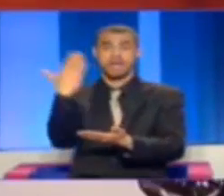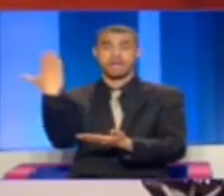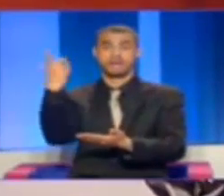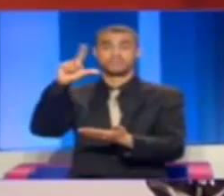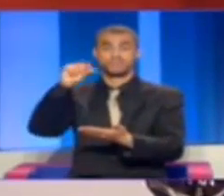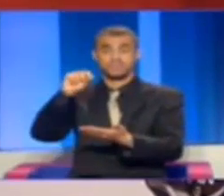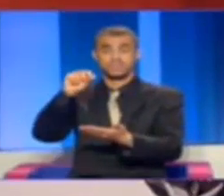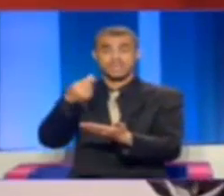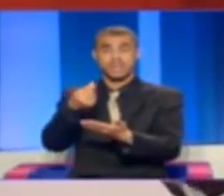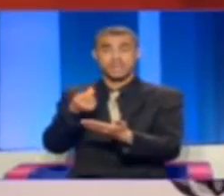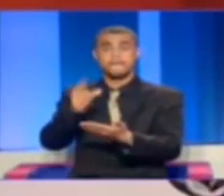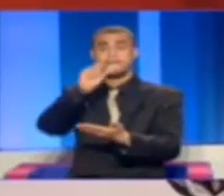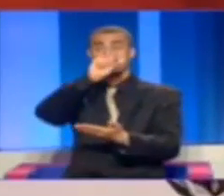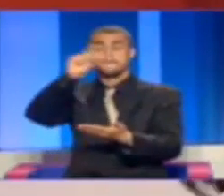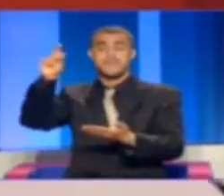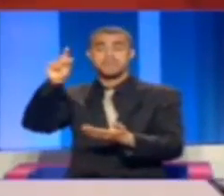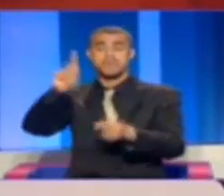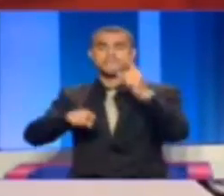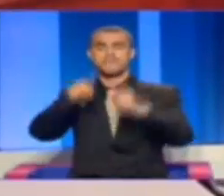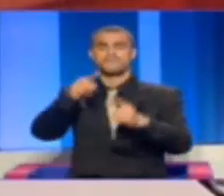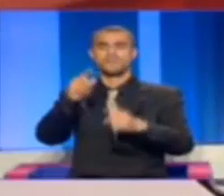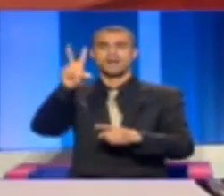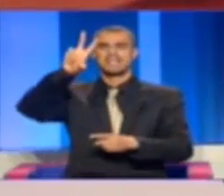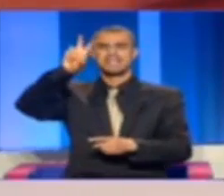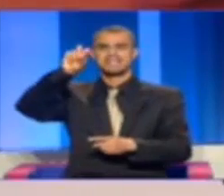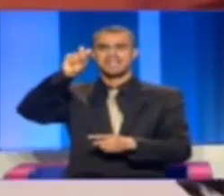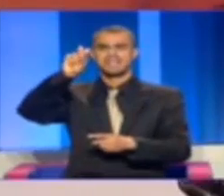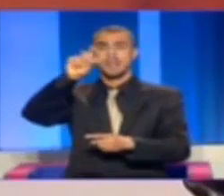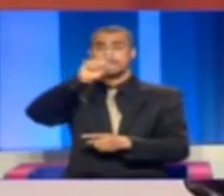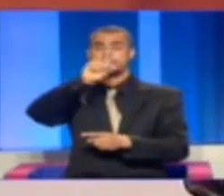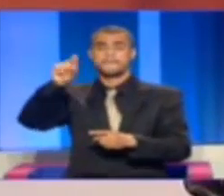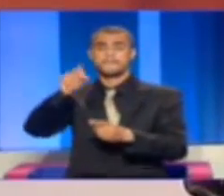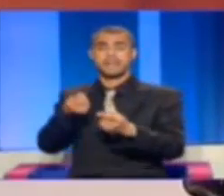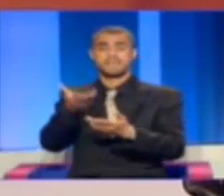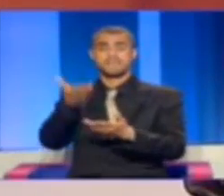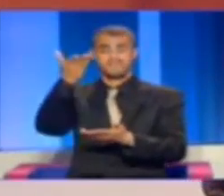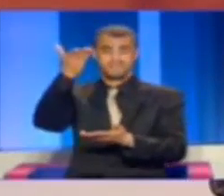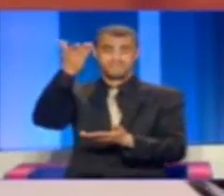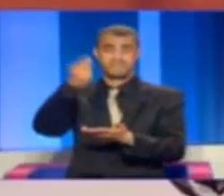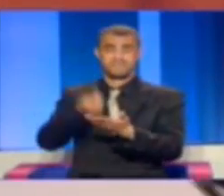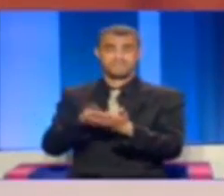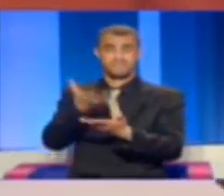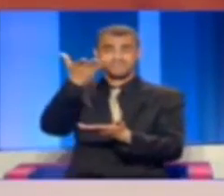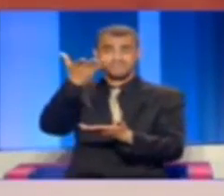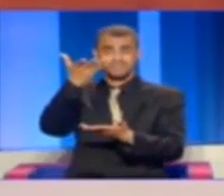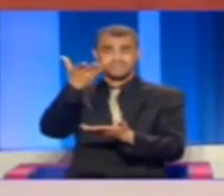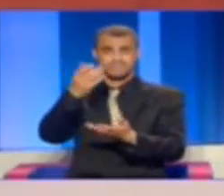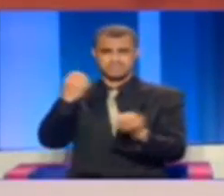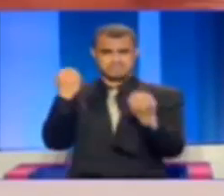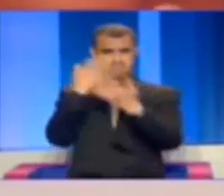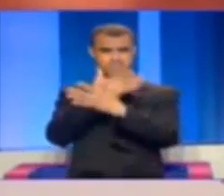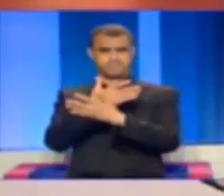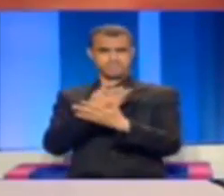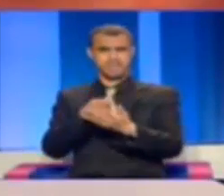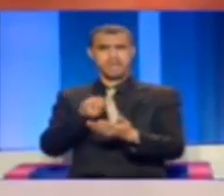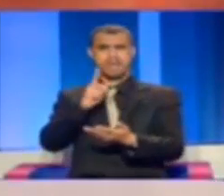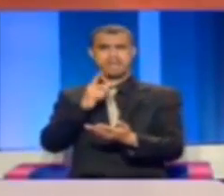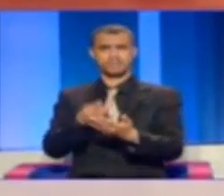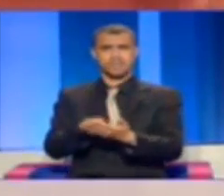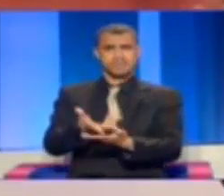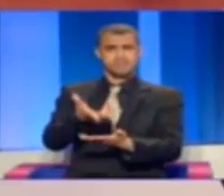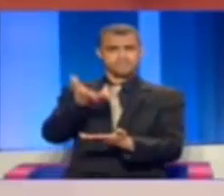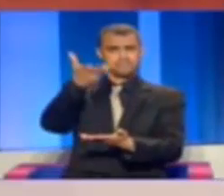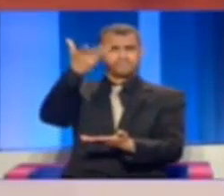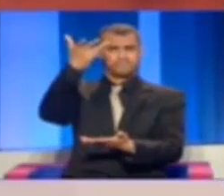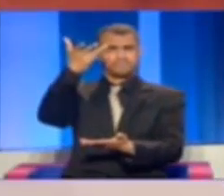مليون، بعد مرات كيوصل حتى ل 30 مليون. يعني هذا المبلغ المالي شنو اللي تيفسر الارتفاع ديالو؟ لان يعني ما مفهومش علاش